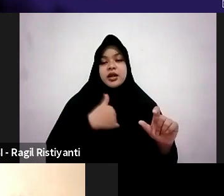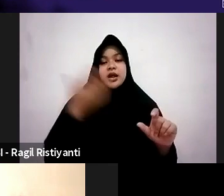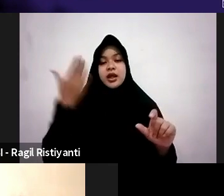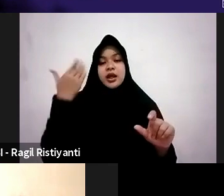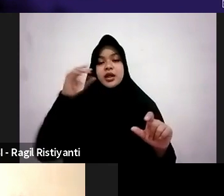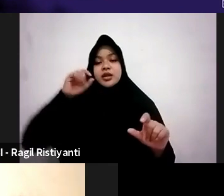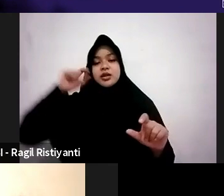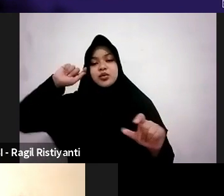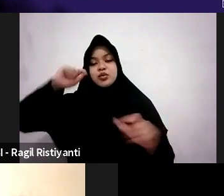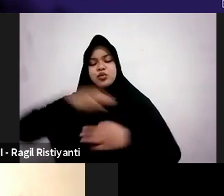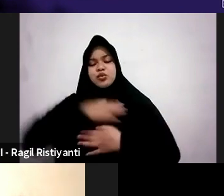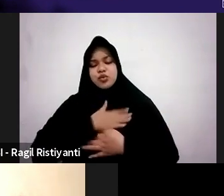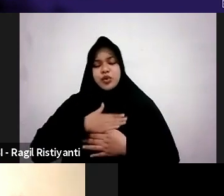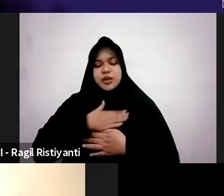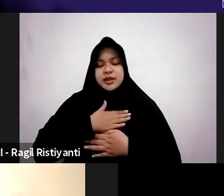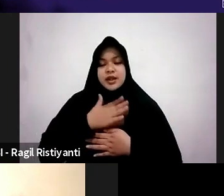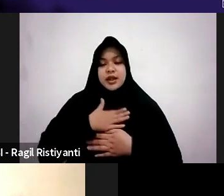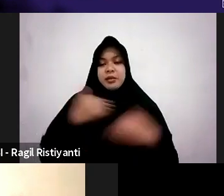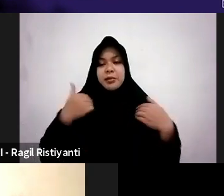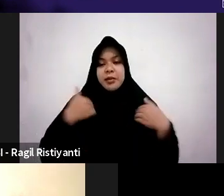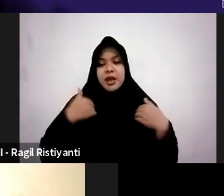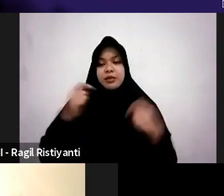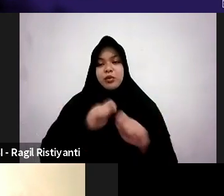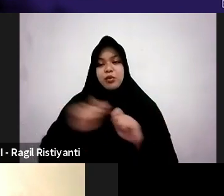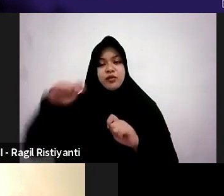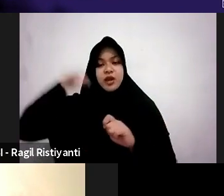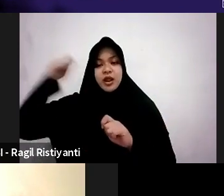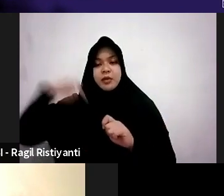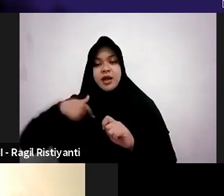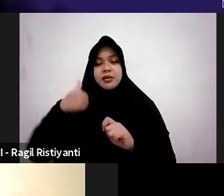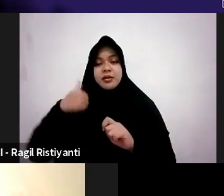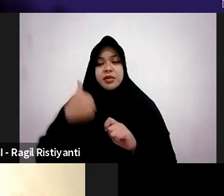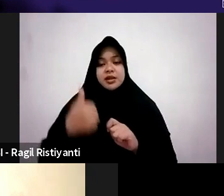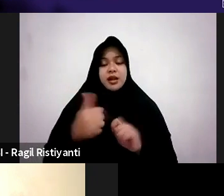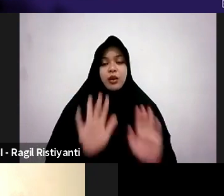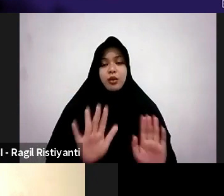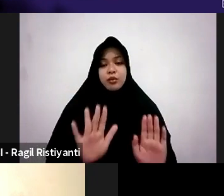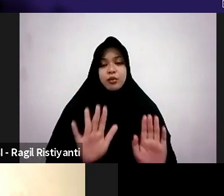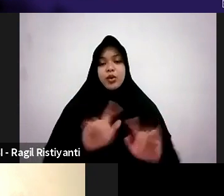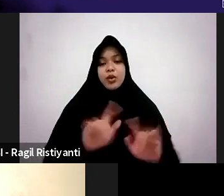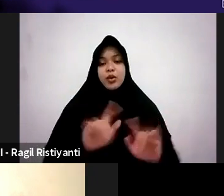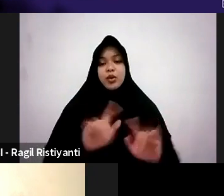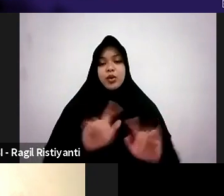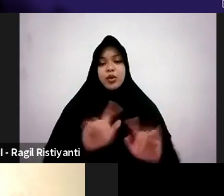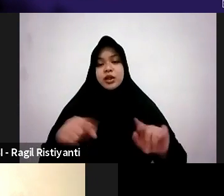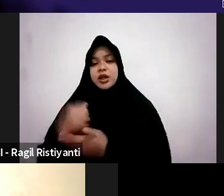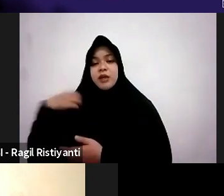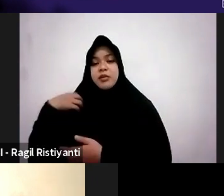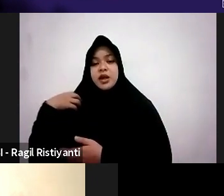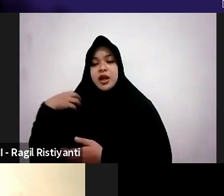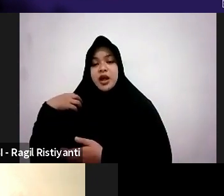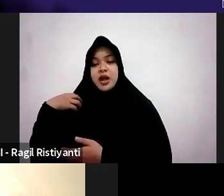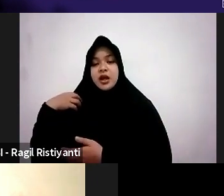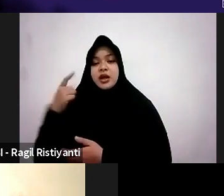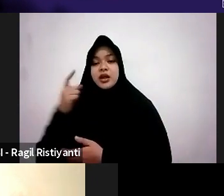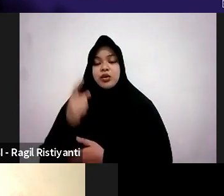Ketika saya kan hanya membikin film semampu yang saya bisa ya Kebetulan saya ada di Amerika itu pak soebardja di